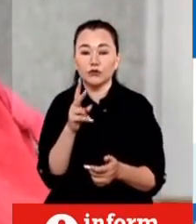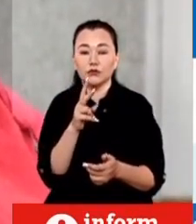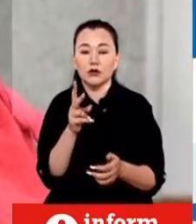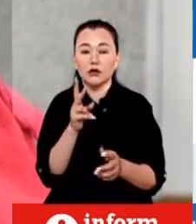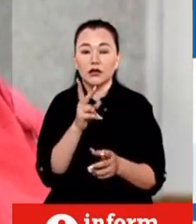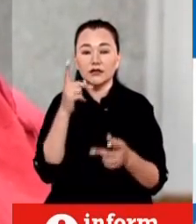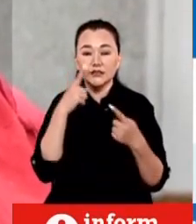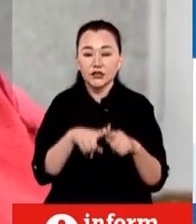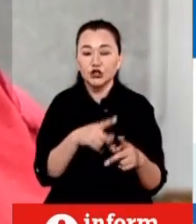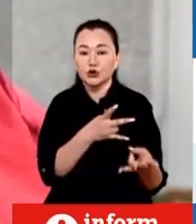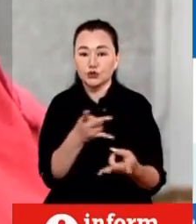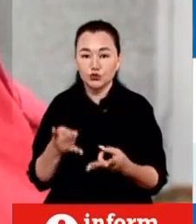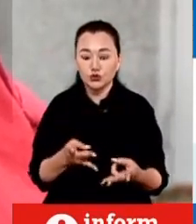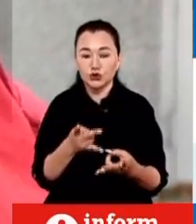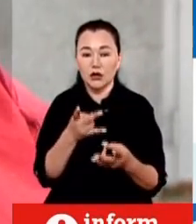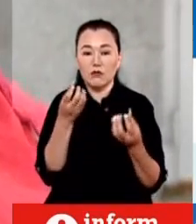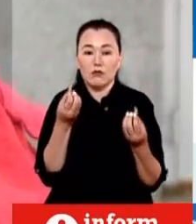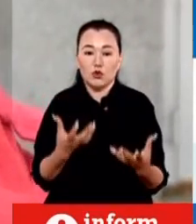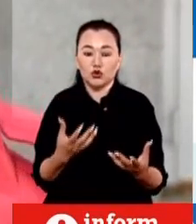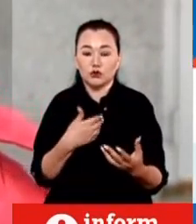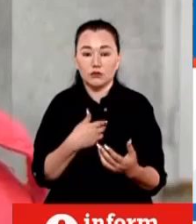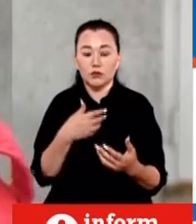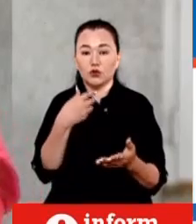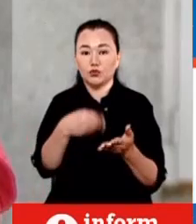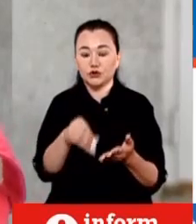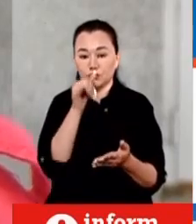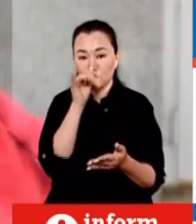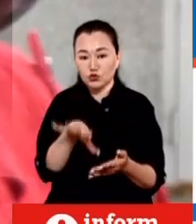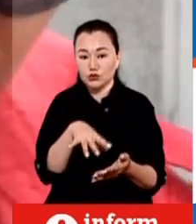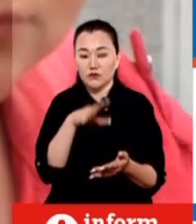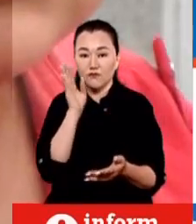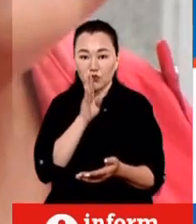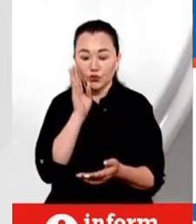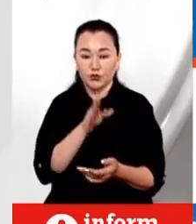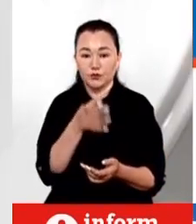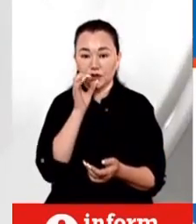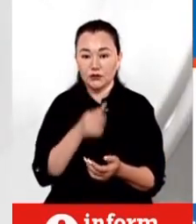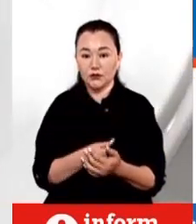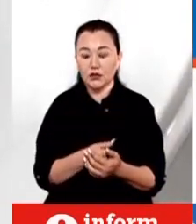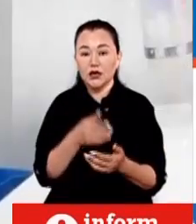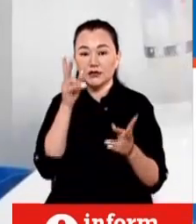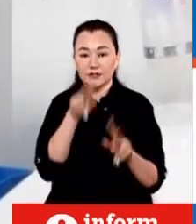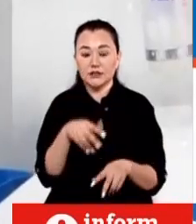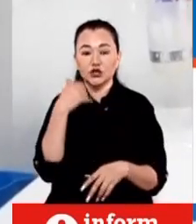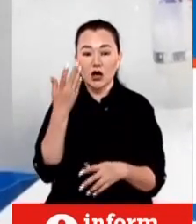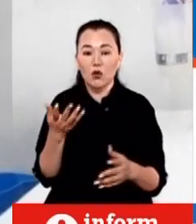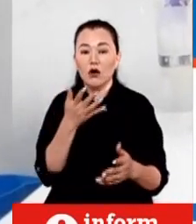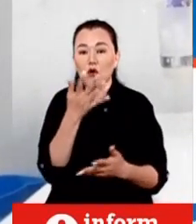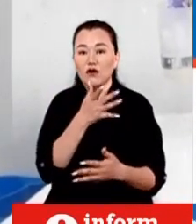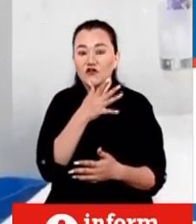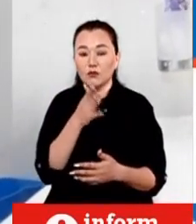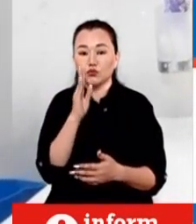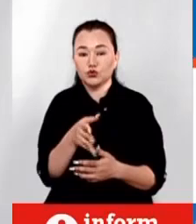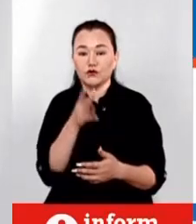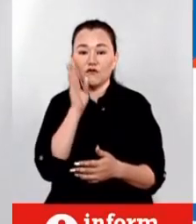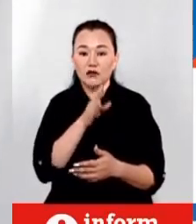для технических нужд. Просто-напросто нужен, не накупишься, правильно, питьевую воду. Не знаешь, когда, в какой момент просто будет